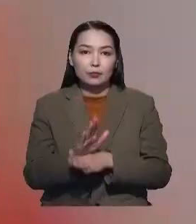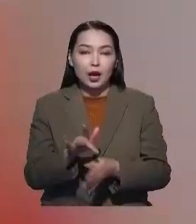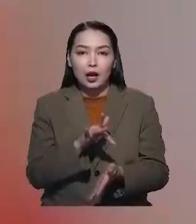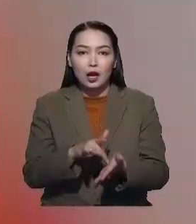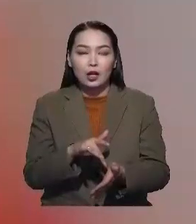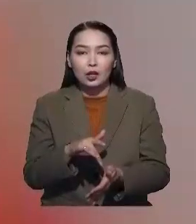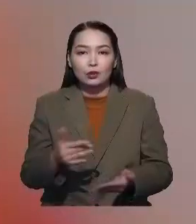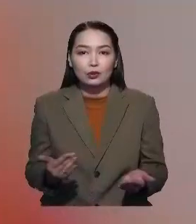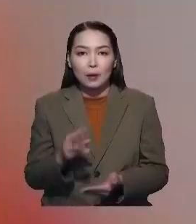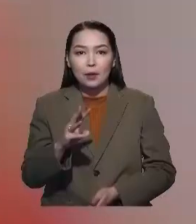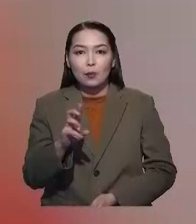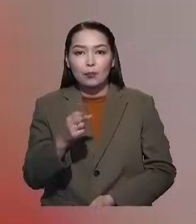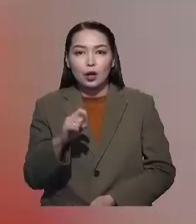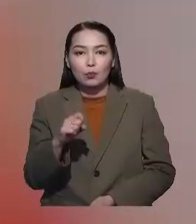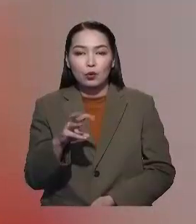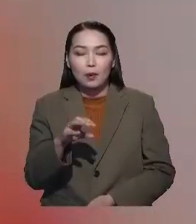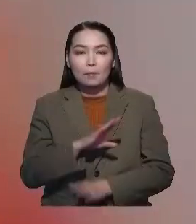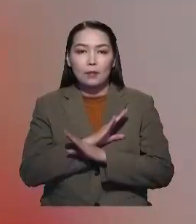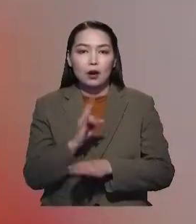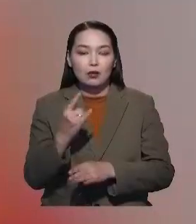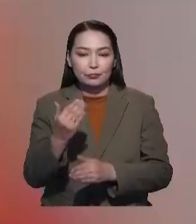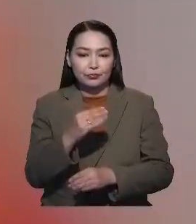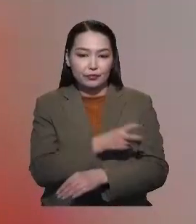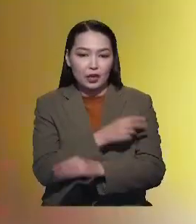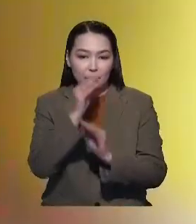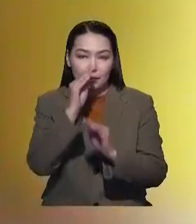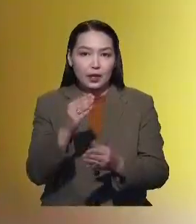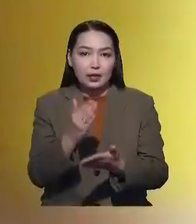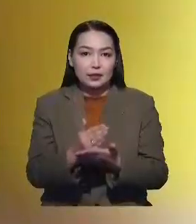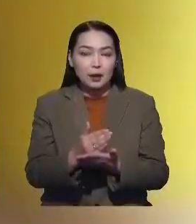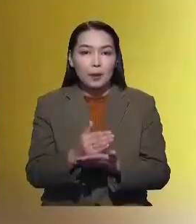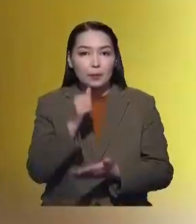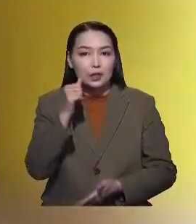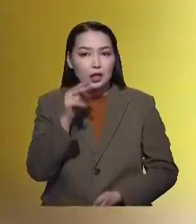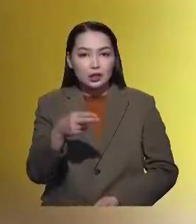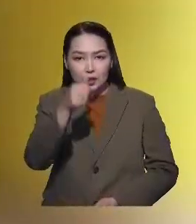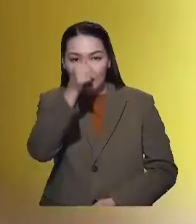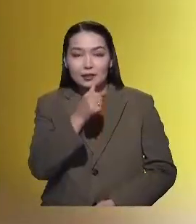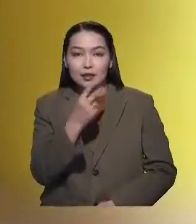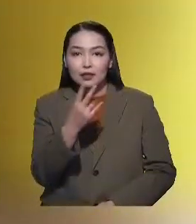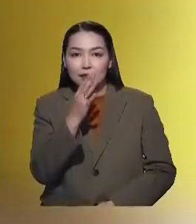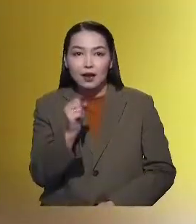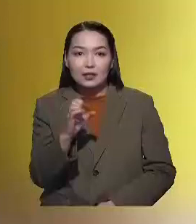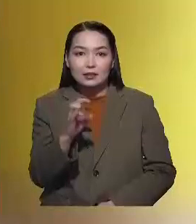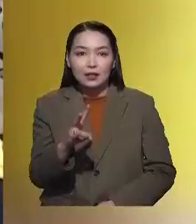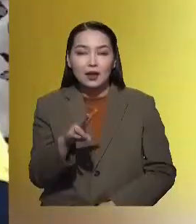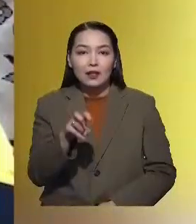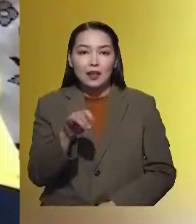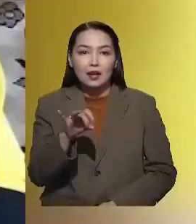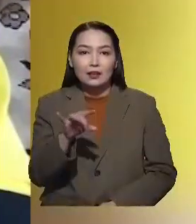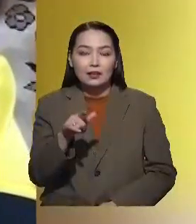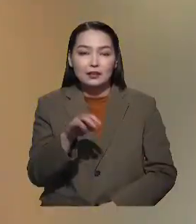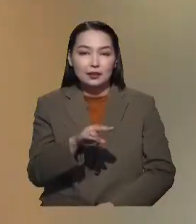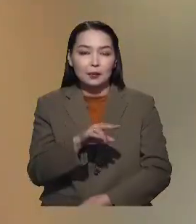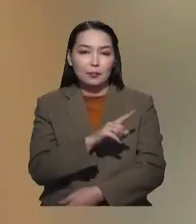Мақпал Баймұхаметова баласының өліміне дәрігерлерді кінәлайды. Былтыр желтоқсан айында екі жастағы Асан ларингит ауруымен